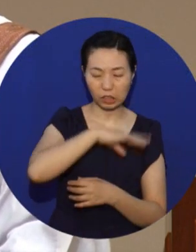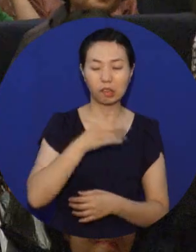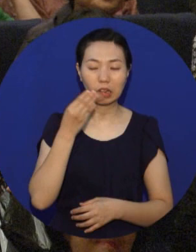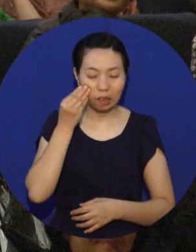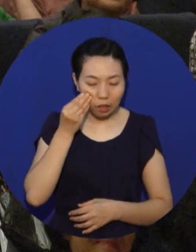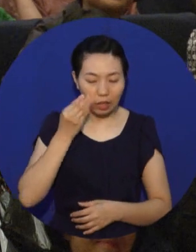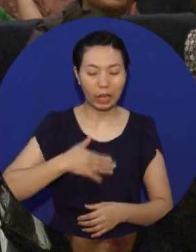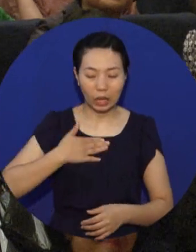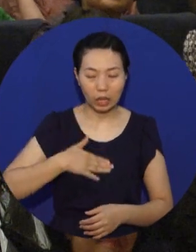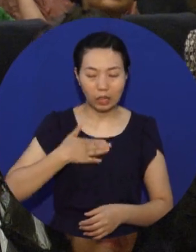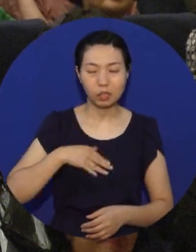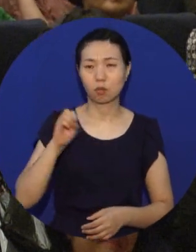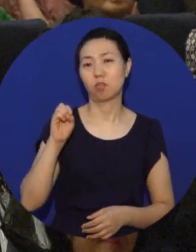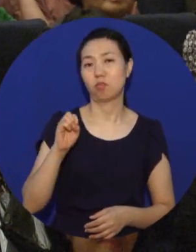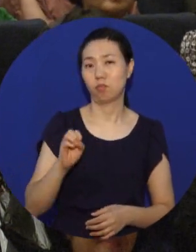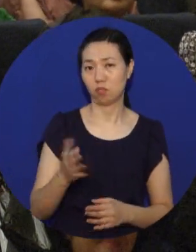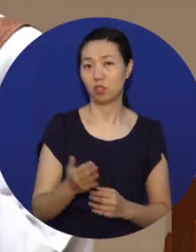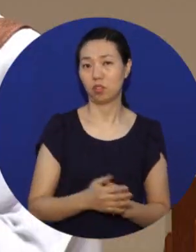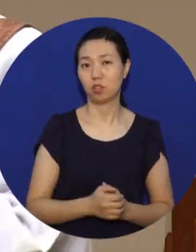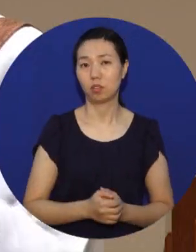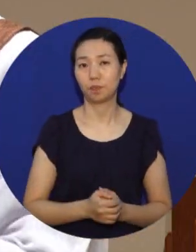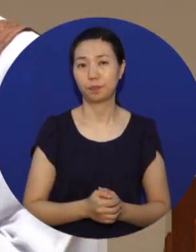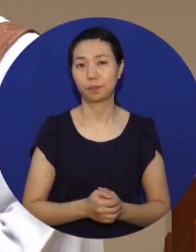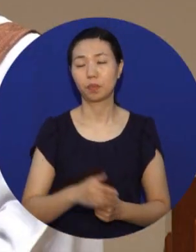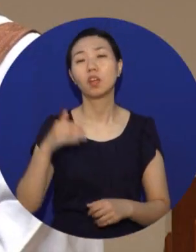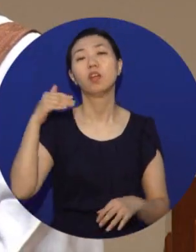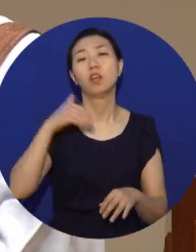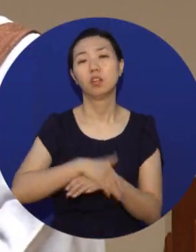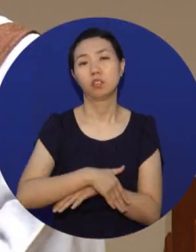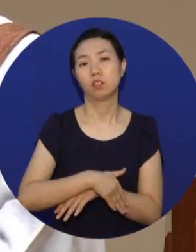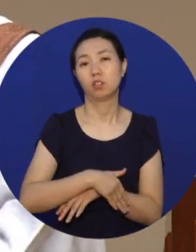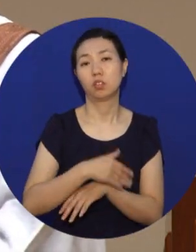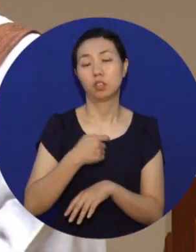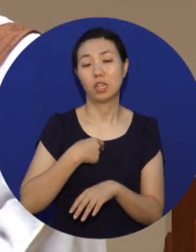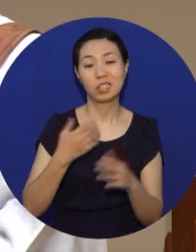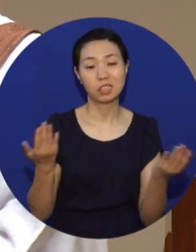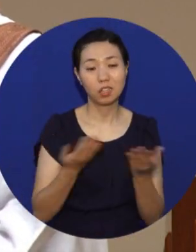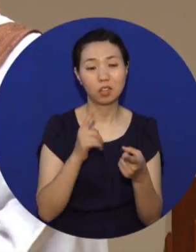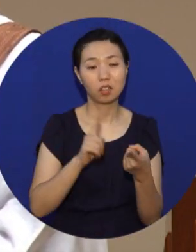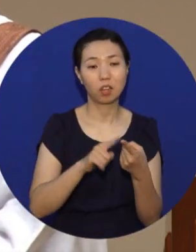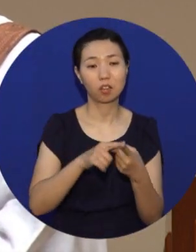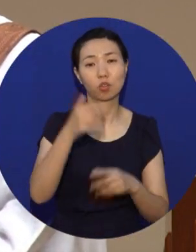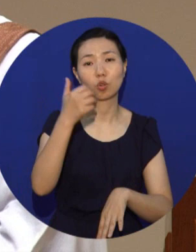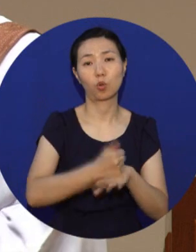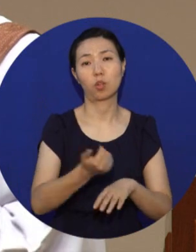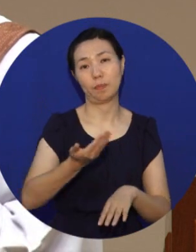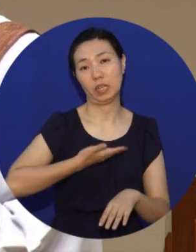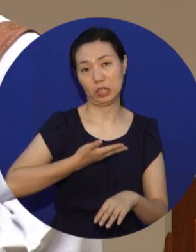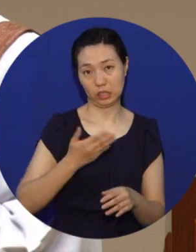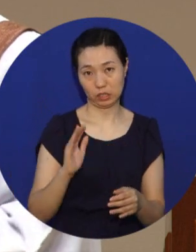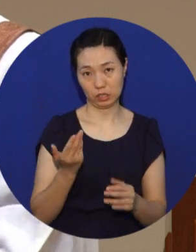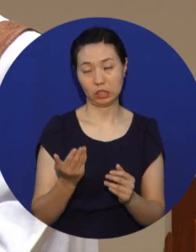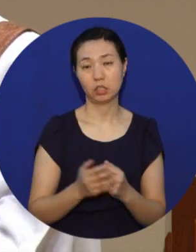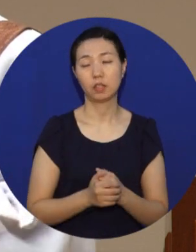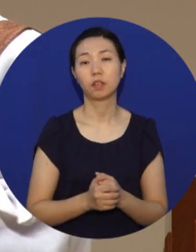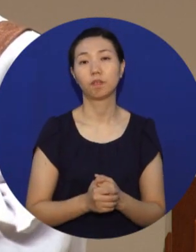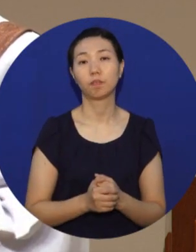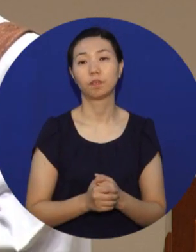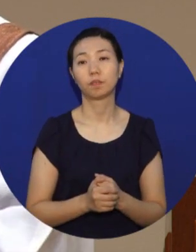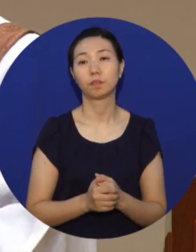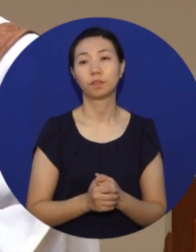되지. 그렇게 과보를 받아야 된다 이 말이야. 그러니까